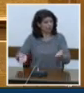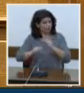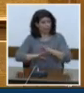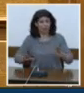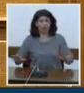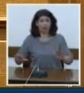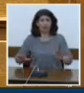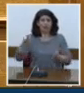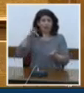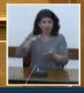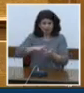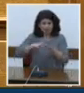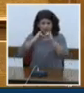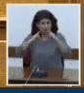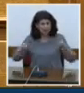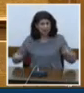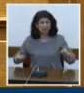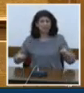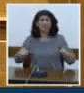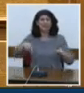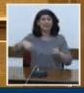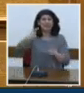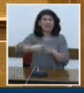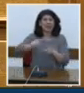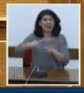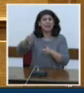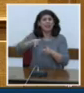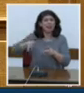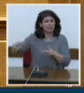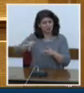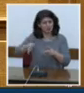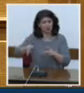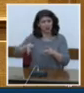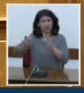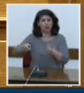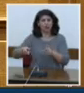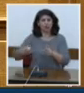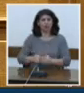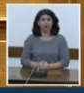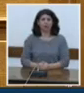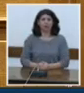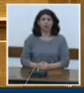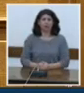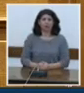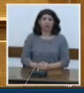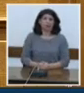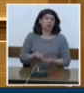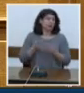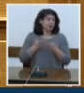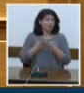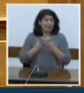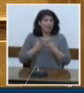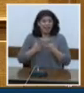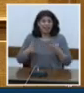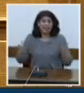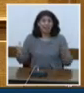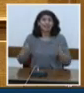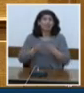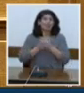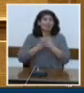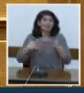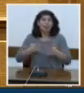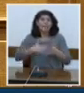κέντρα υποδοχής, on the Greek islands. A huge step forward. Ακούστε, a huge step